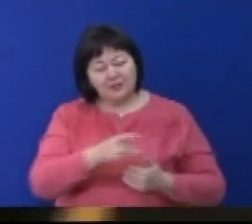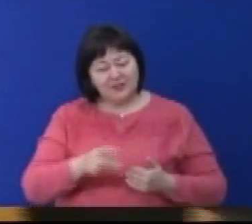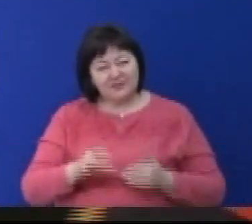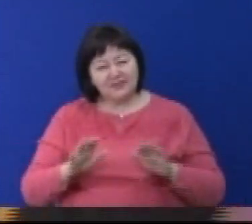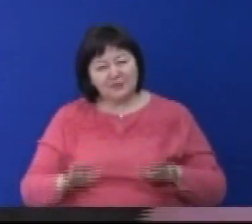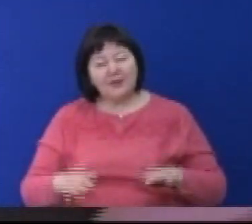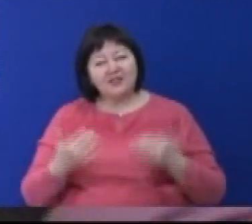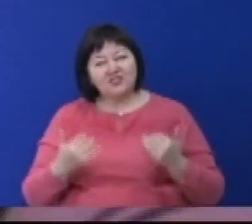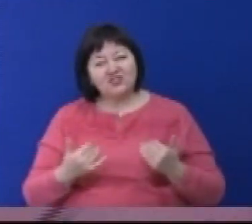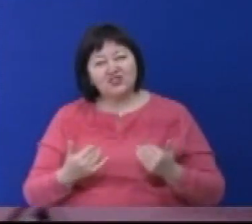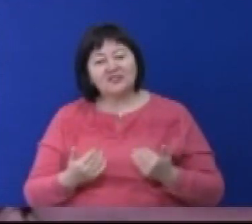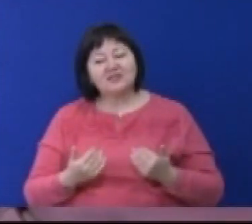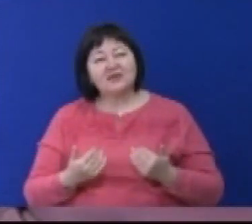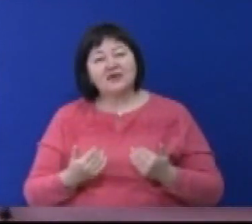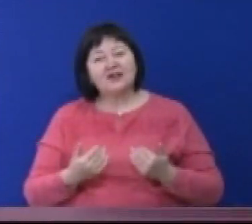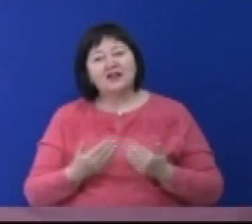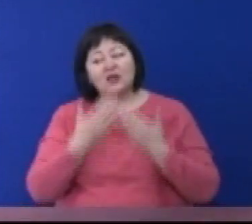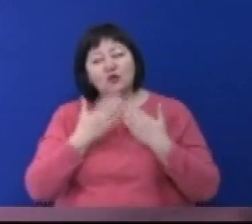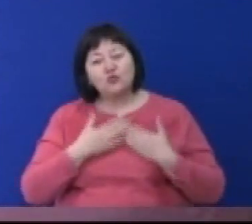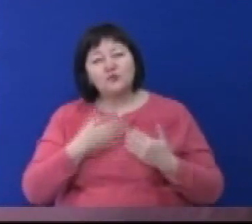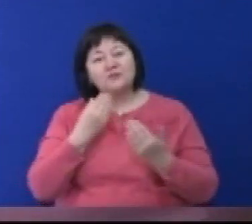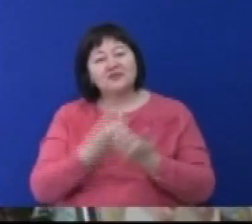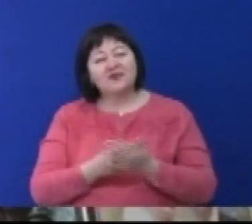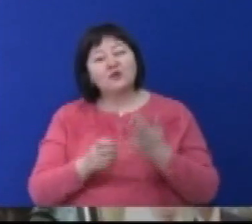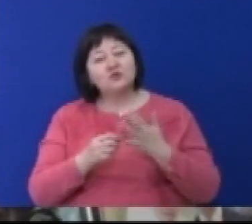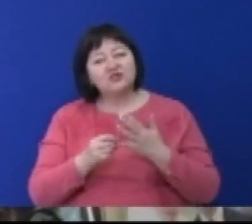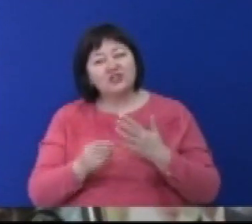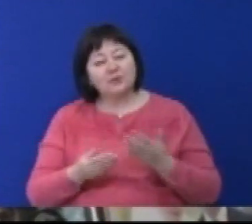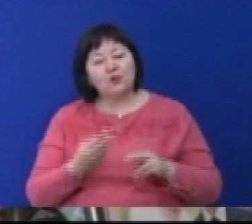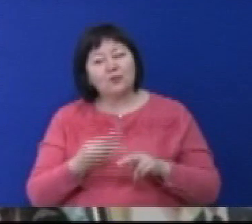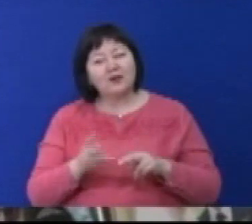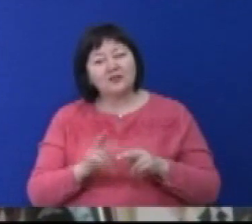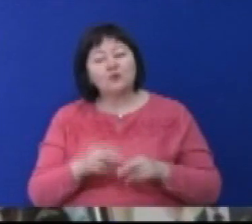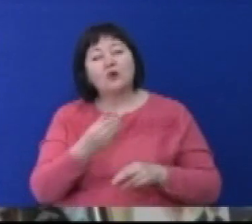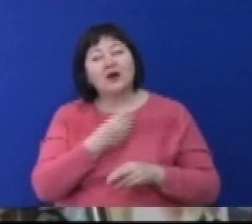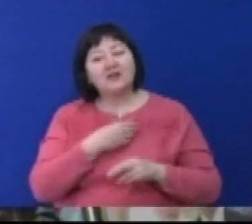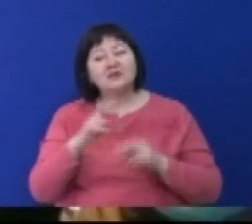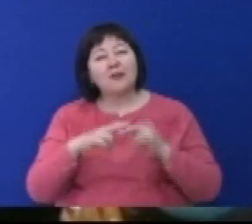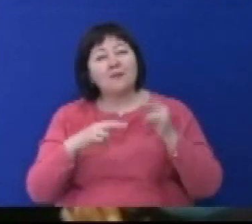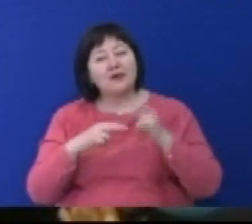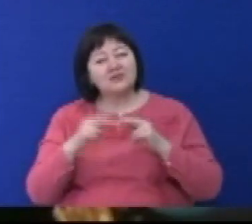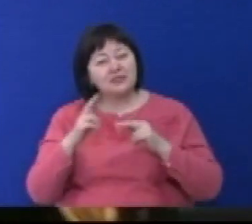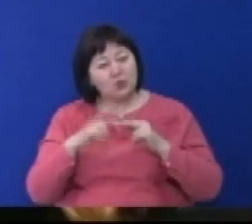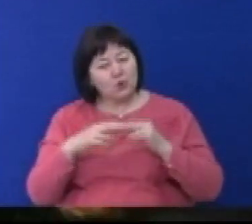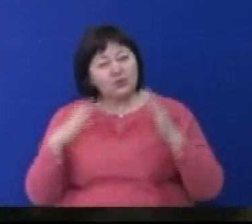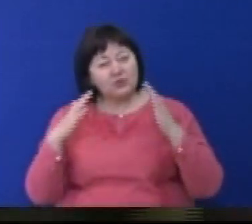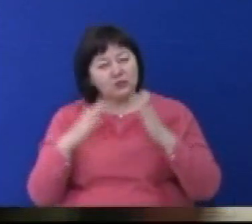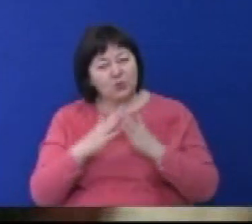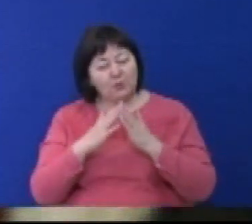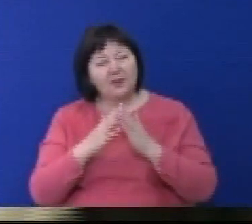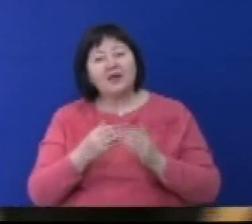өсіріп жеткізіп отырмыз. Туған жерге деген сүйіспеншілігіміз ерекше, сондықтан үй салып осында тұрғымыз келеді.